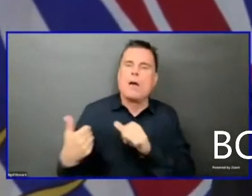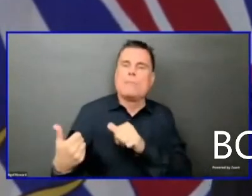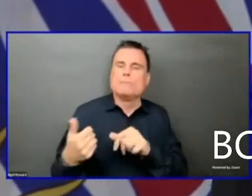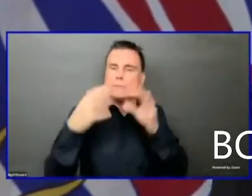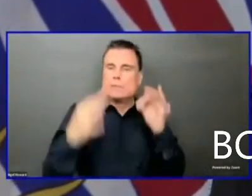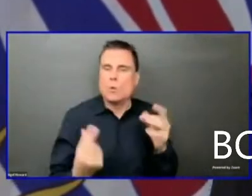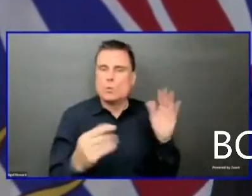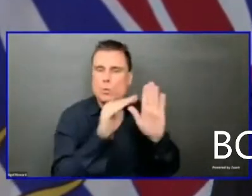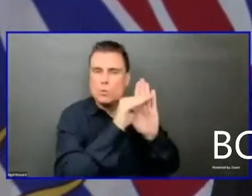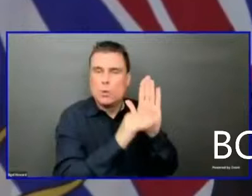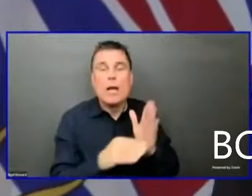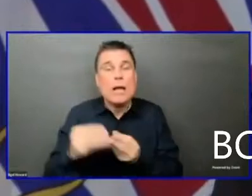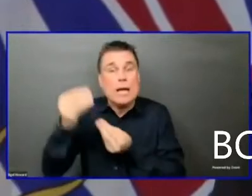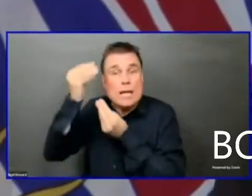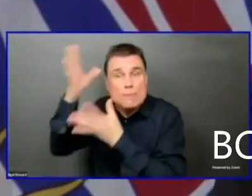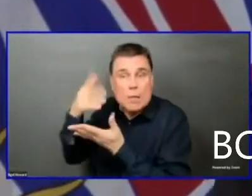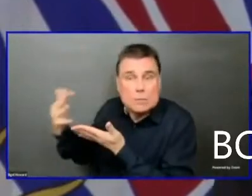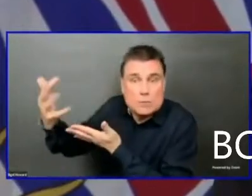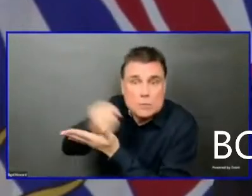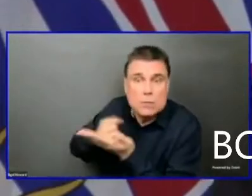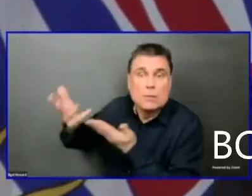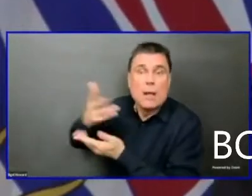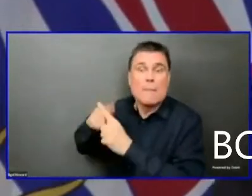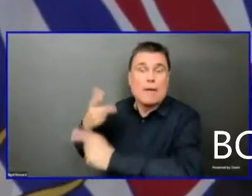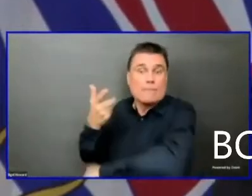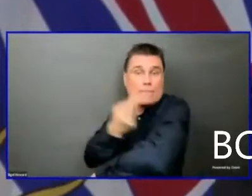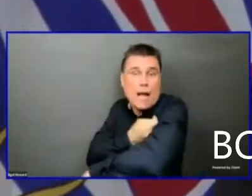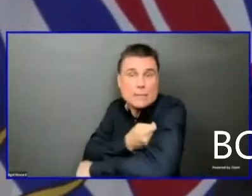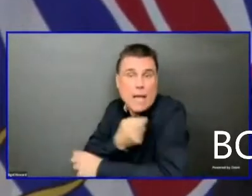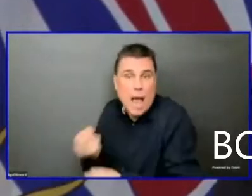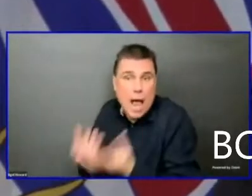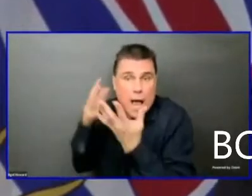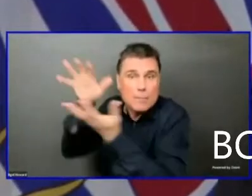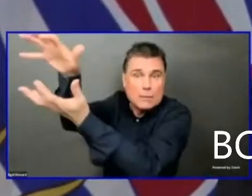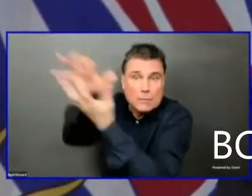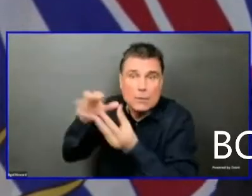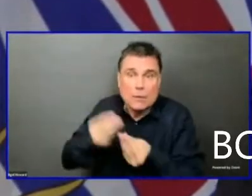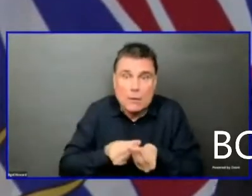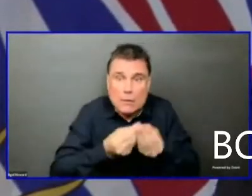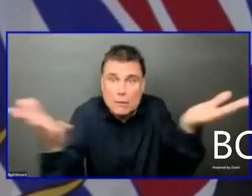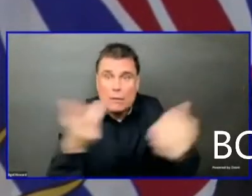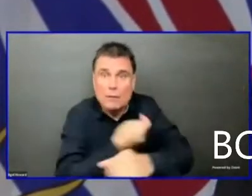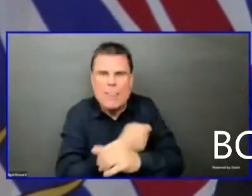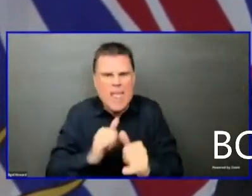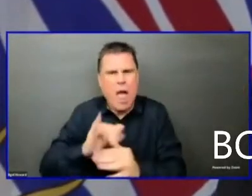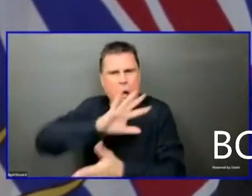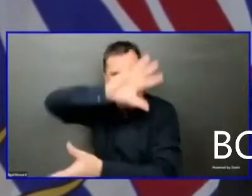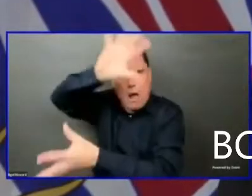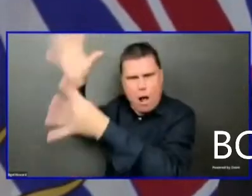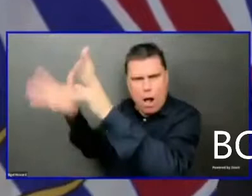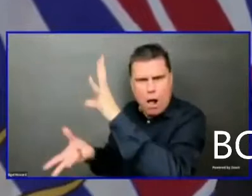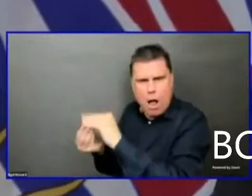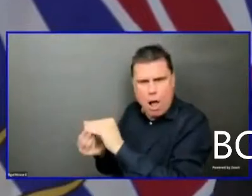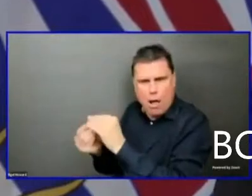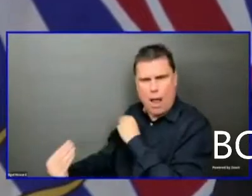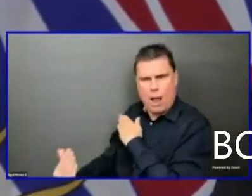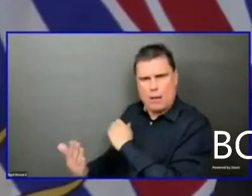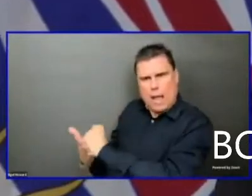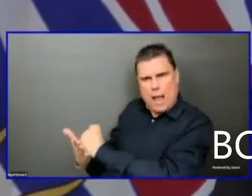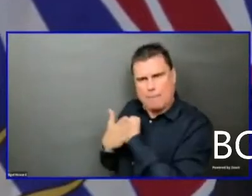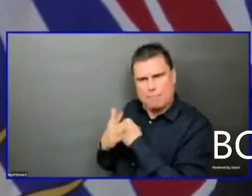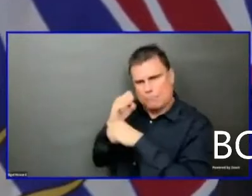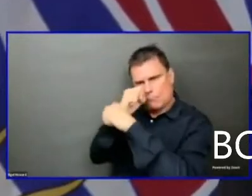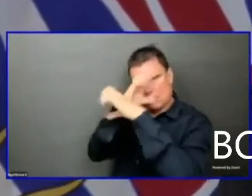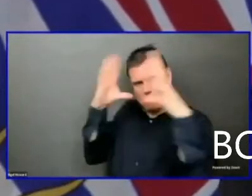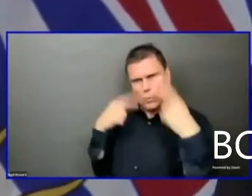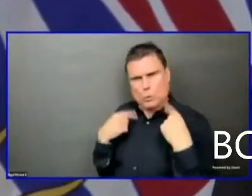our immunization 我们也要 program. 考虑到我们疫苗的 Right 供 now, 应 we 情 need 况。 to stay the path. 所以我们现在还是要在这个正确